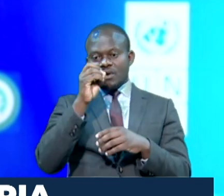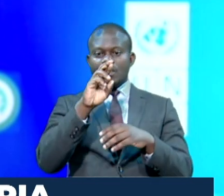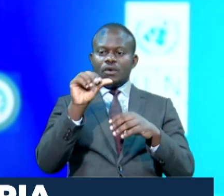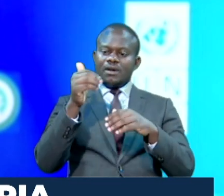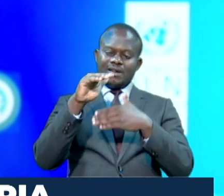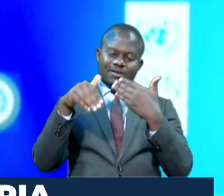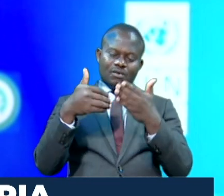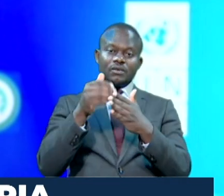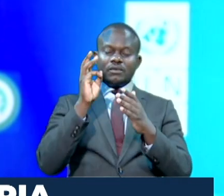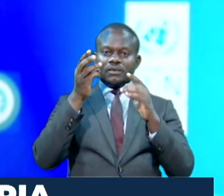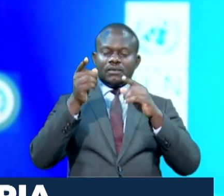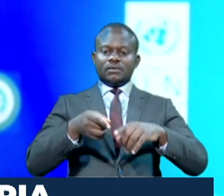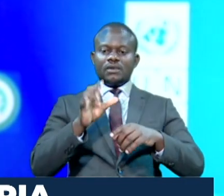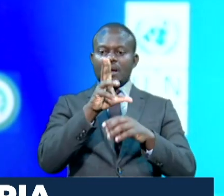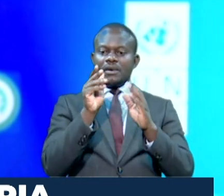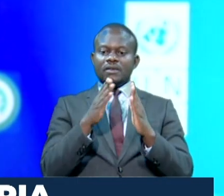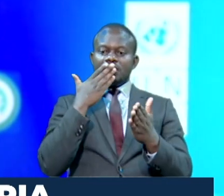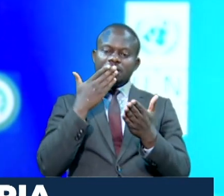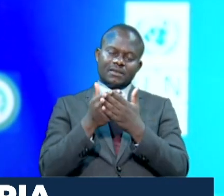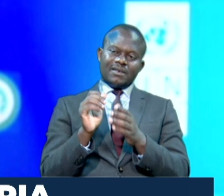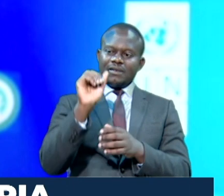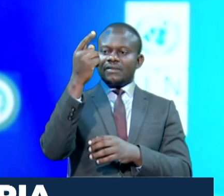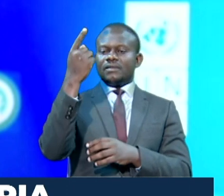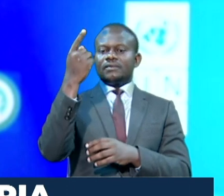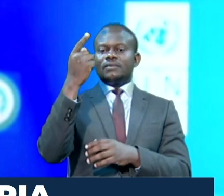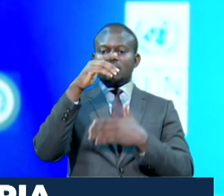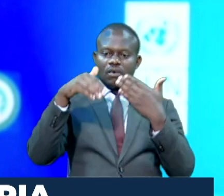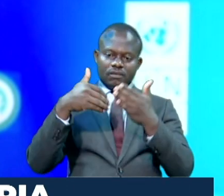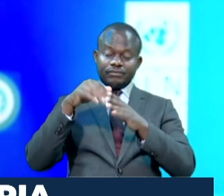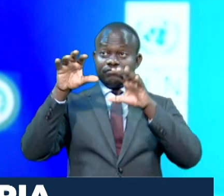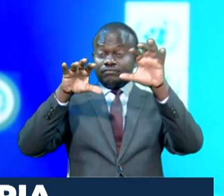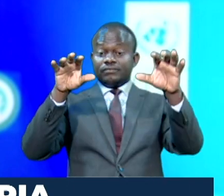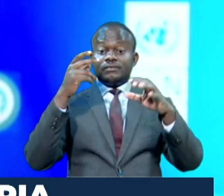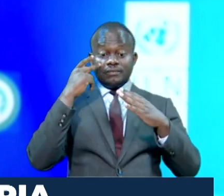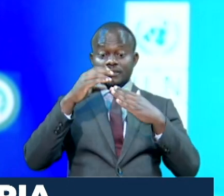n'ahandi, uzahasanga Abanyafurika beza ku isonga ry'inzego hafi ya zose. Of the